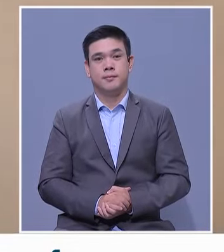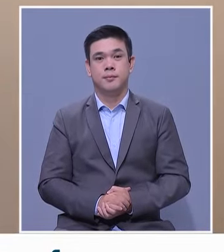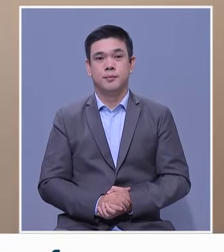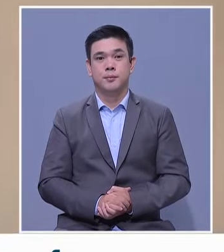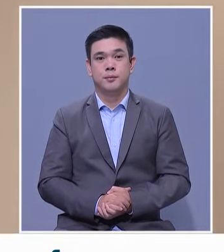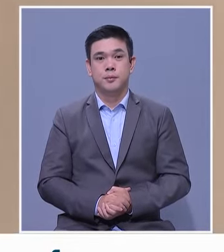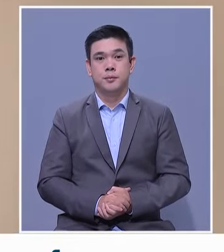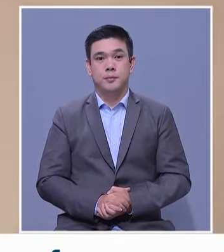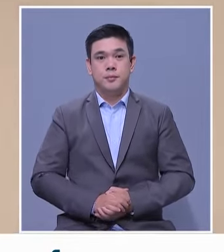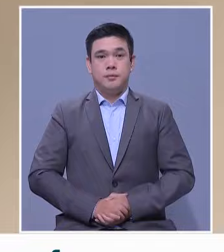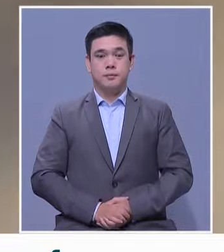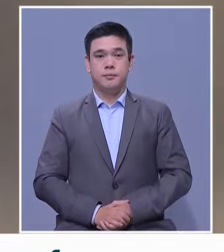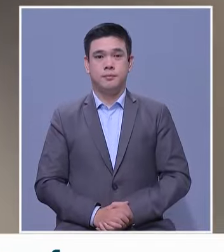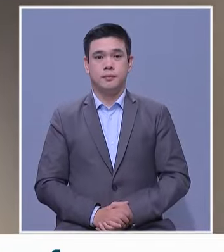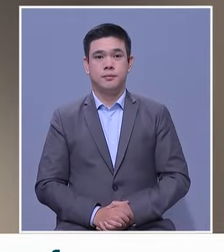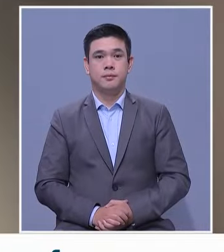ประกาศแดนบอยอย่าทิ้ง